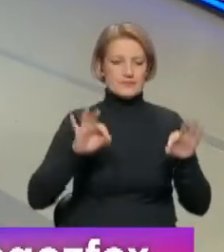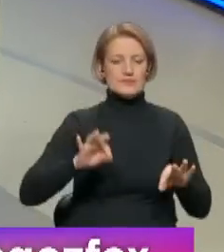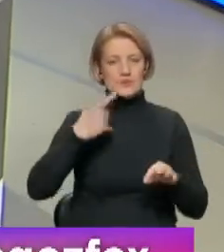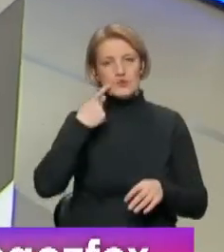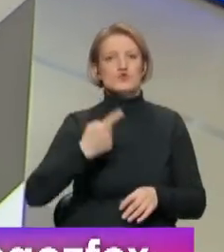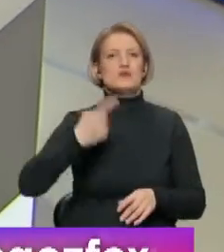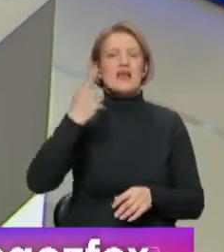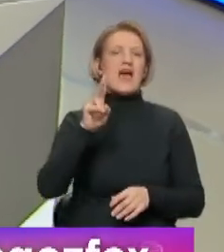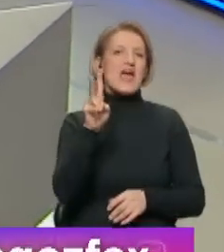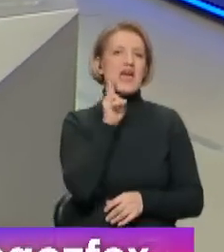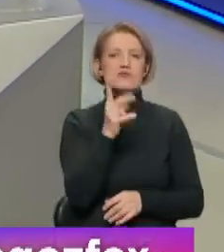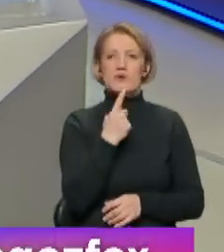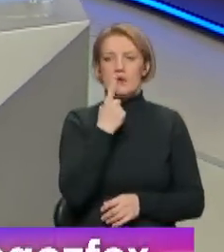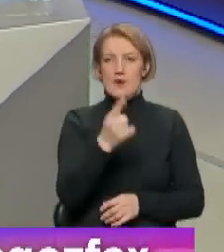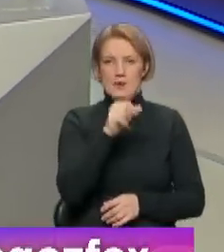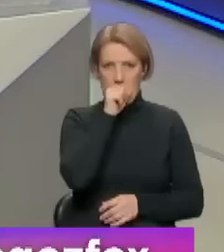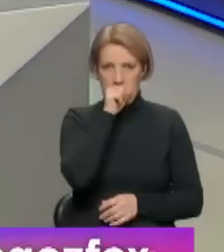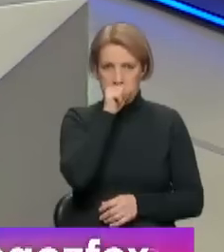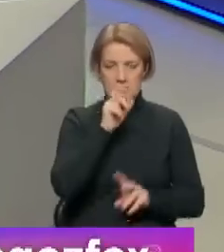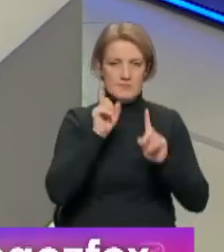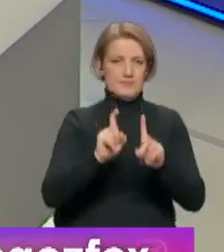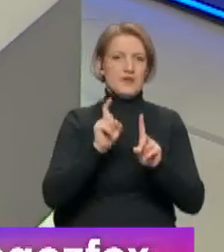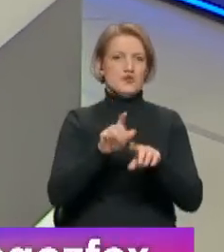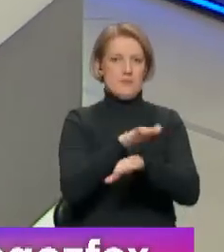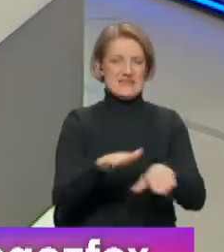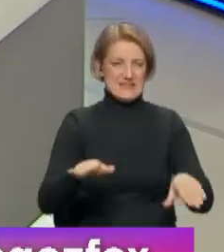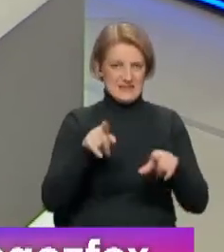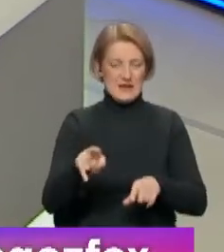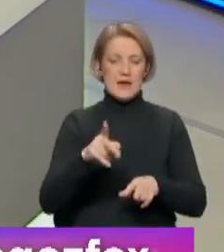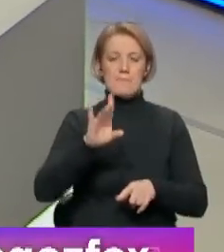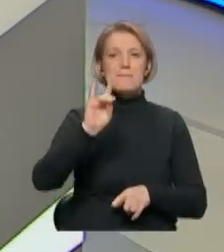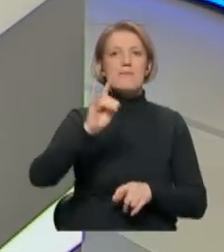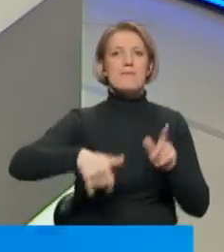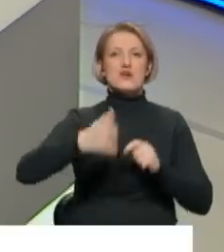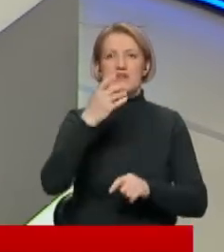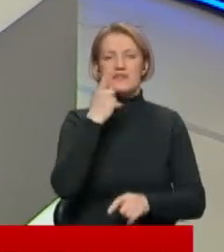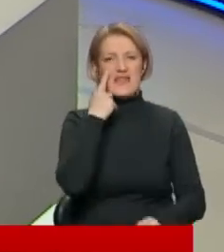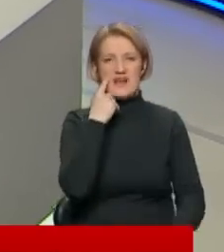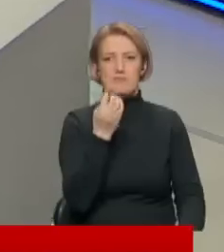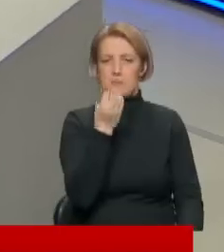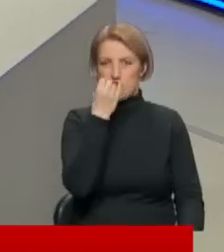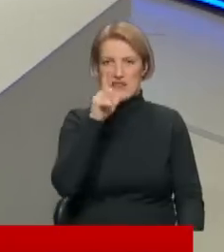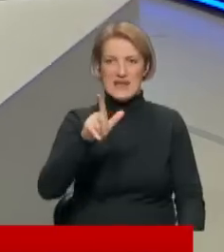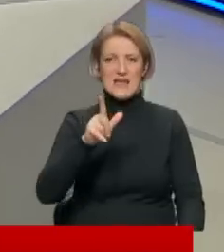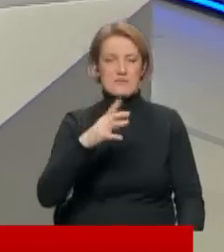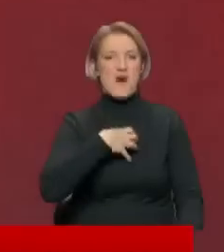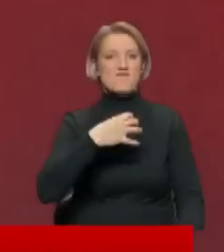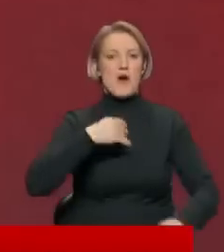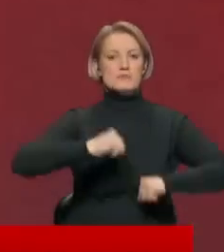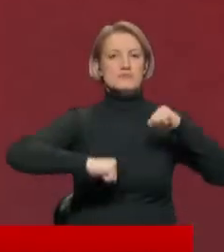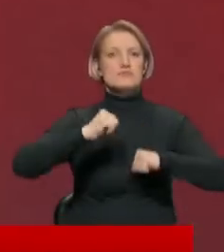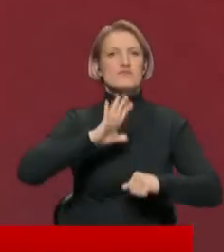Cumhurbaşkanı en son söylediği diskos masası sonra MHP'yi de Devlet Bahçeli menfaat çalışmalarının olduğunu söylüyor